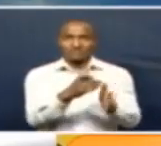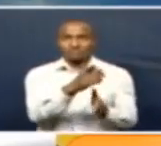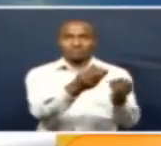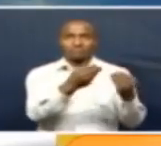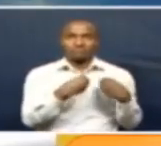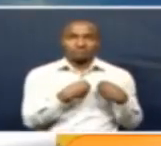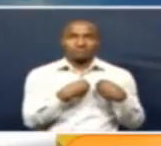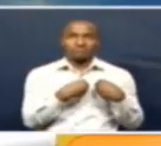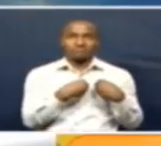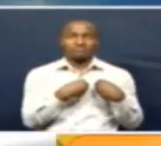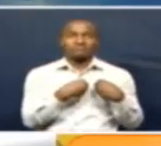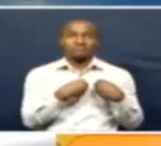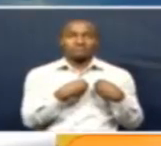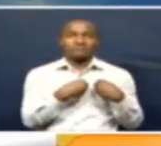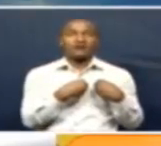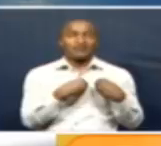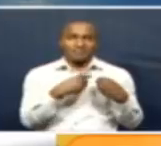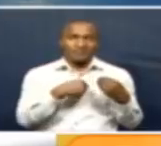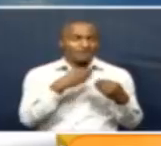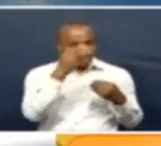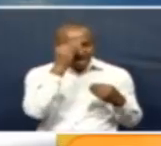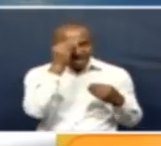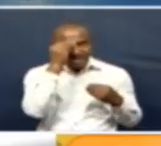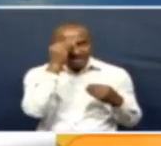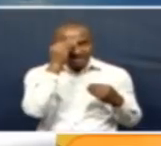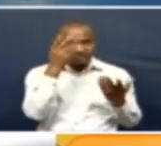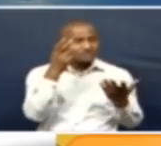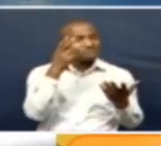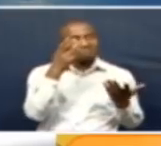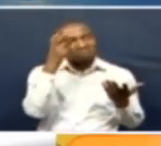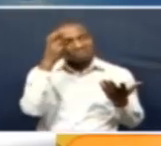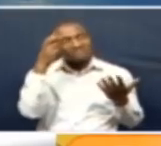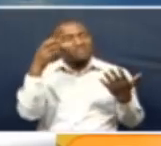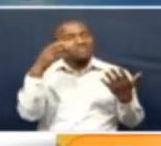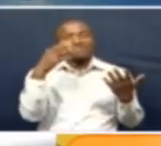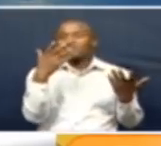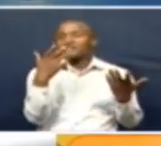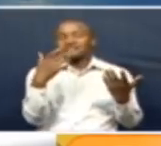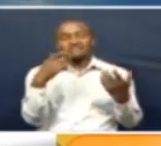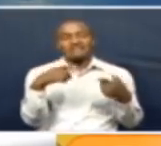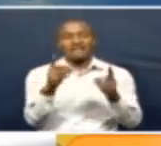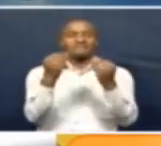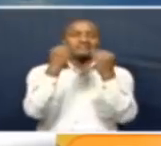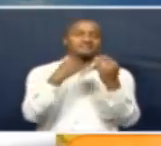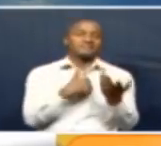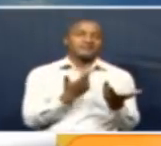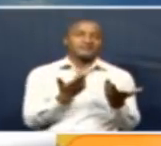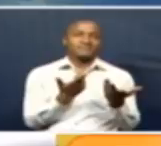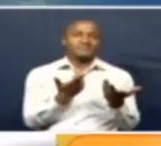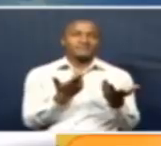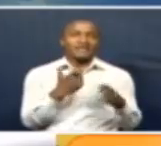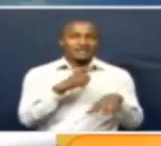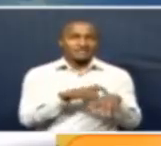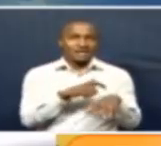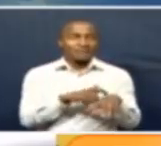Sasa nilijifundisha tu kupitia shetani juu siwezi sema ni mtu alinifundisha. Na sasa tulipokuja tukashikana